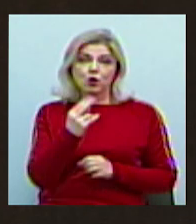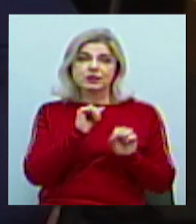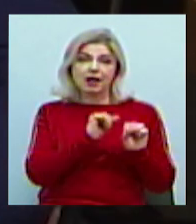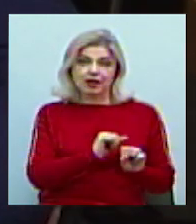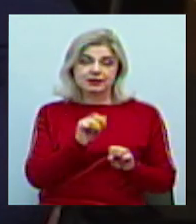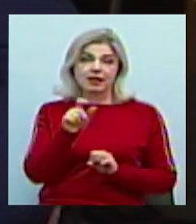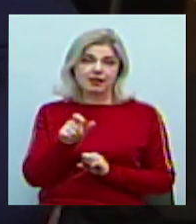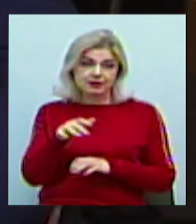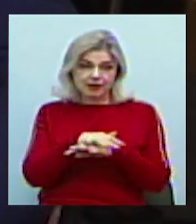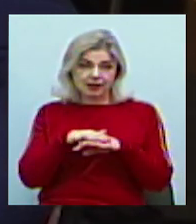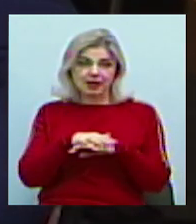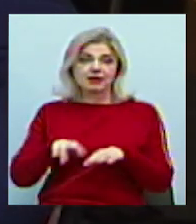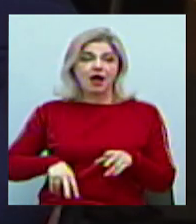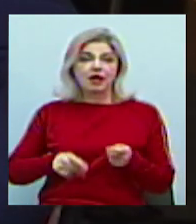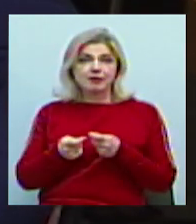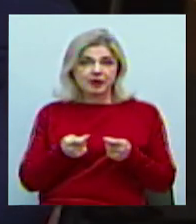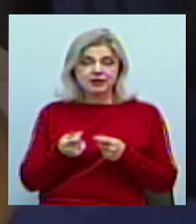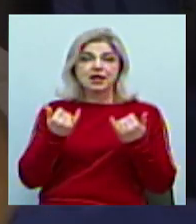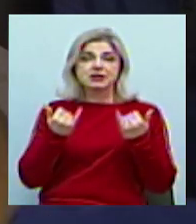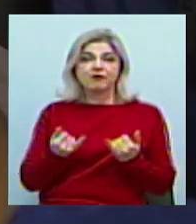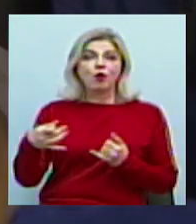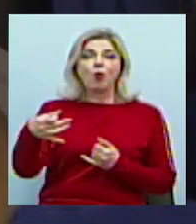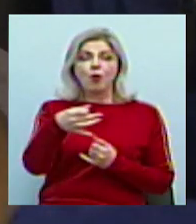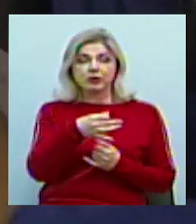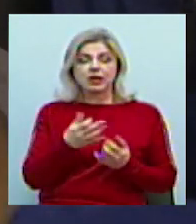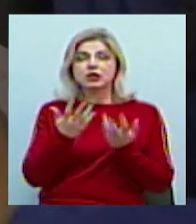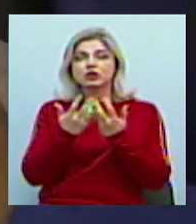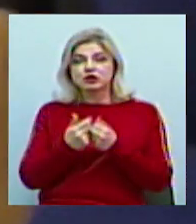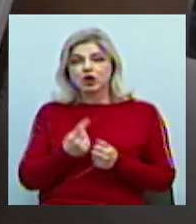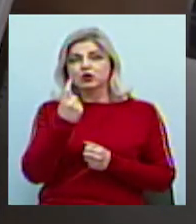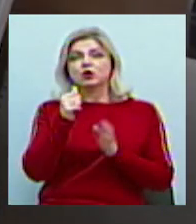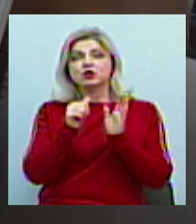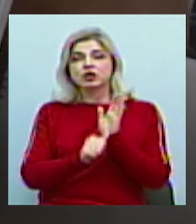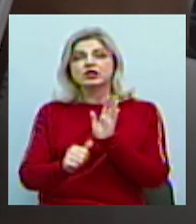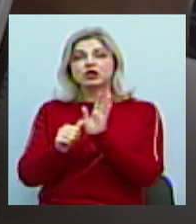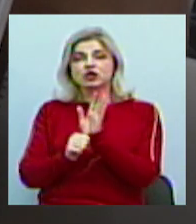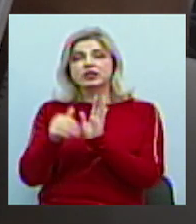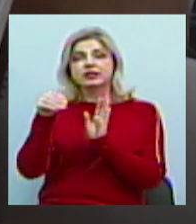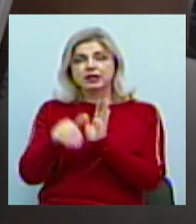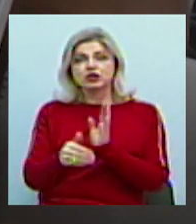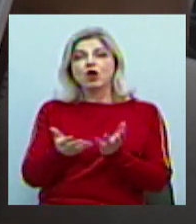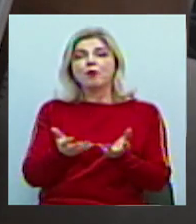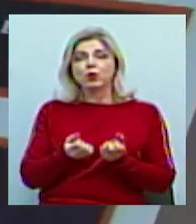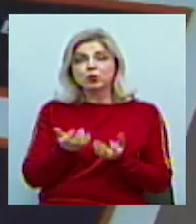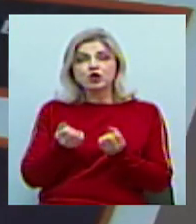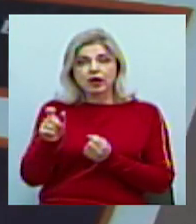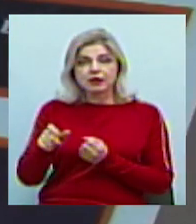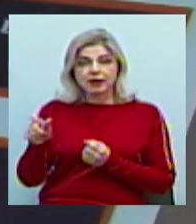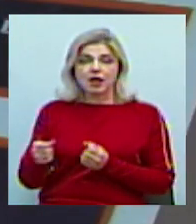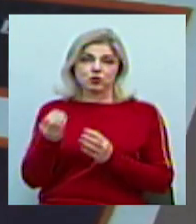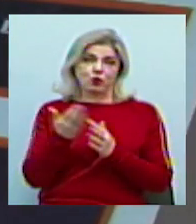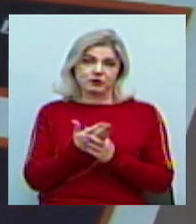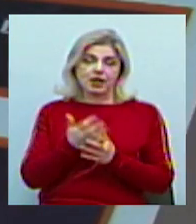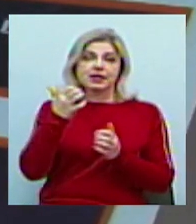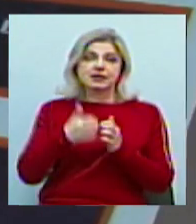населення облдержадміністрації, на сьогодні в області нараховується 166 тисяч отримувачів субсидій. Середній